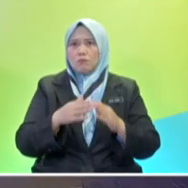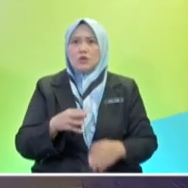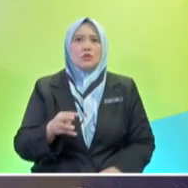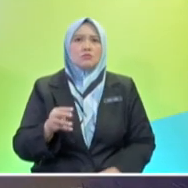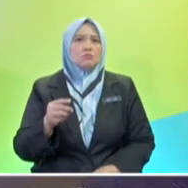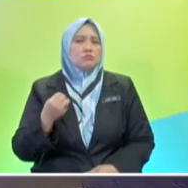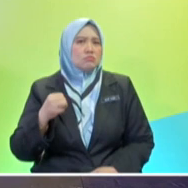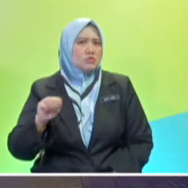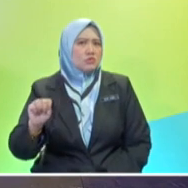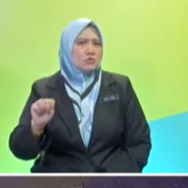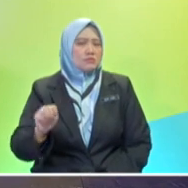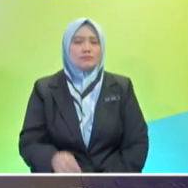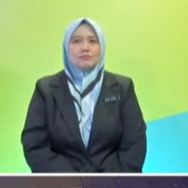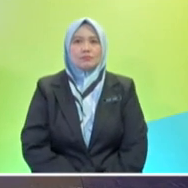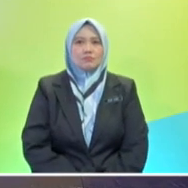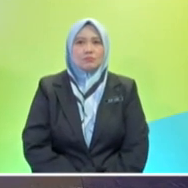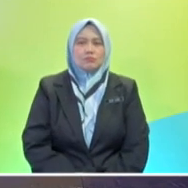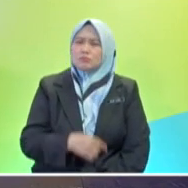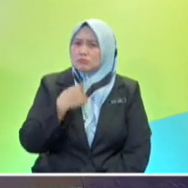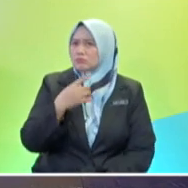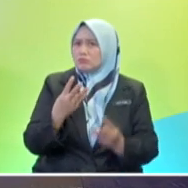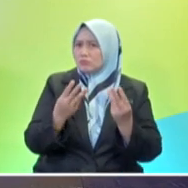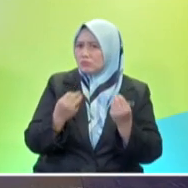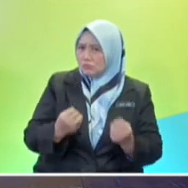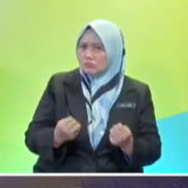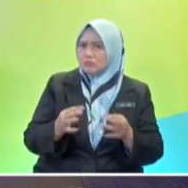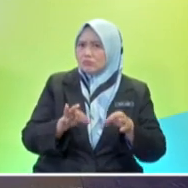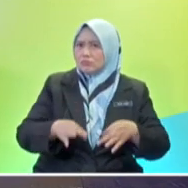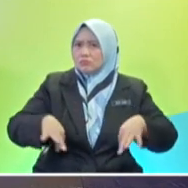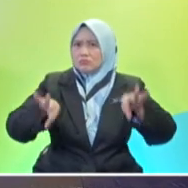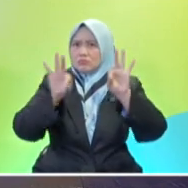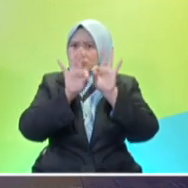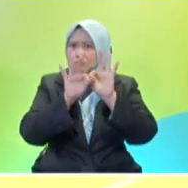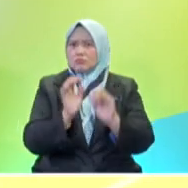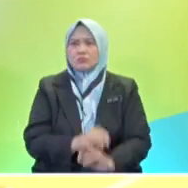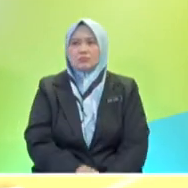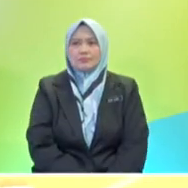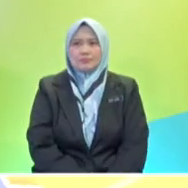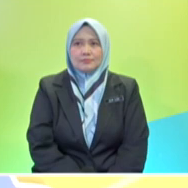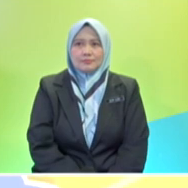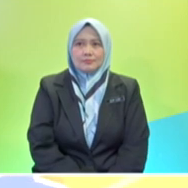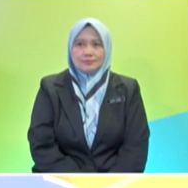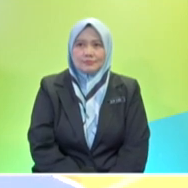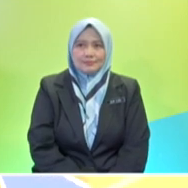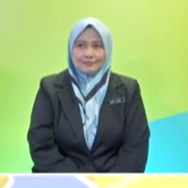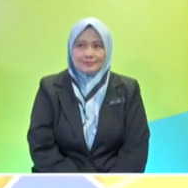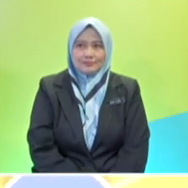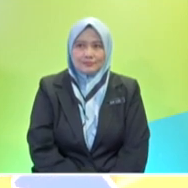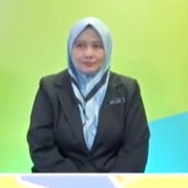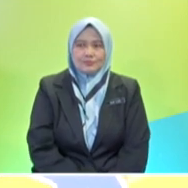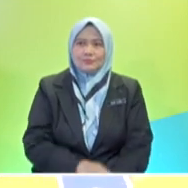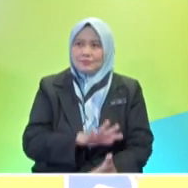nak bercerita, nak bercakap, nak menyatakan, sila angkat tangan. Siapa nak cuba? Oh, semua angkat